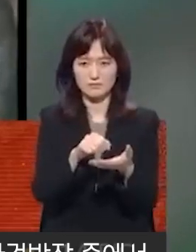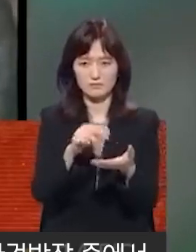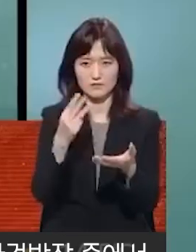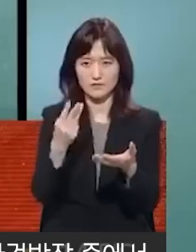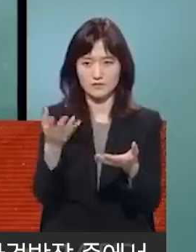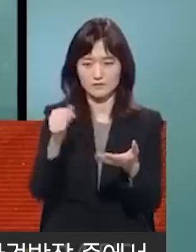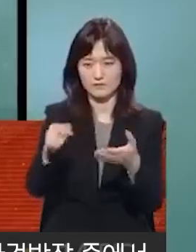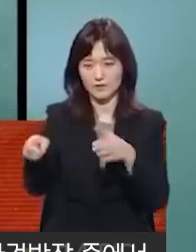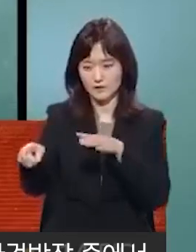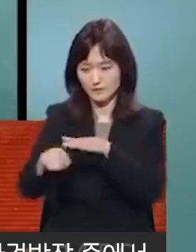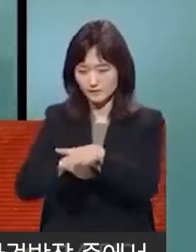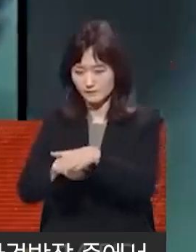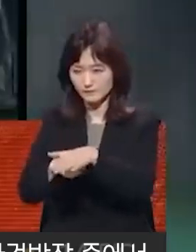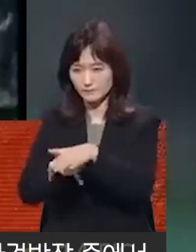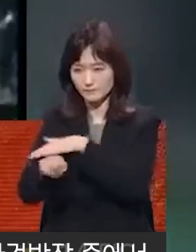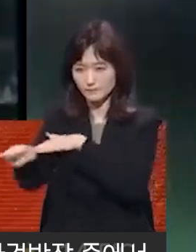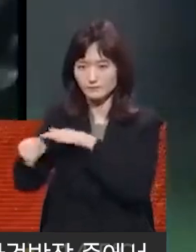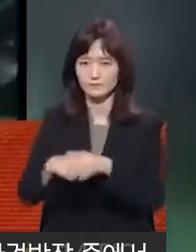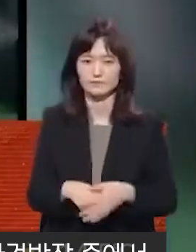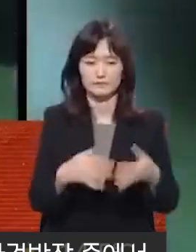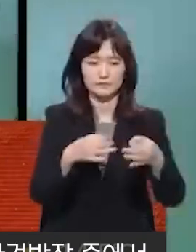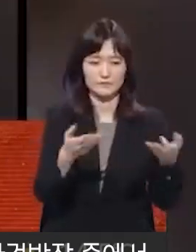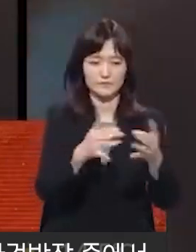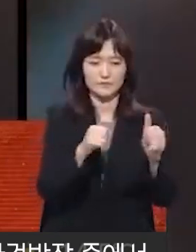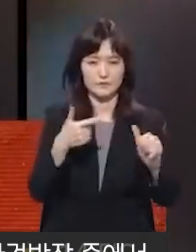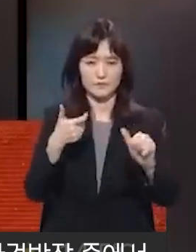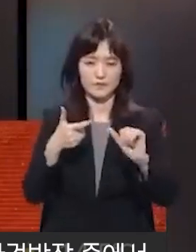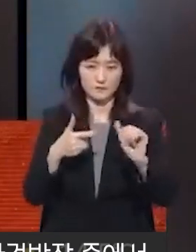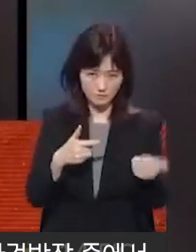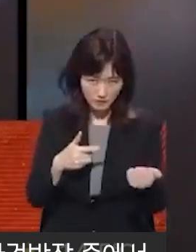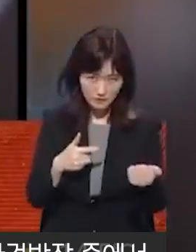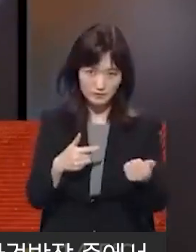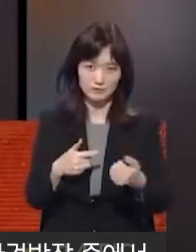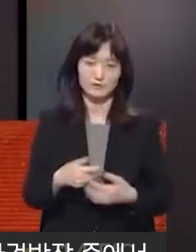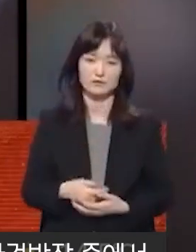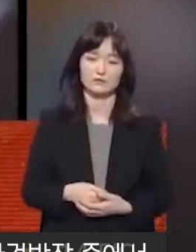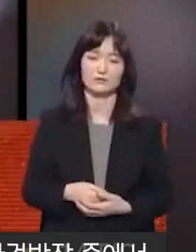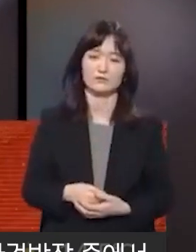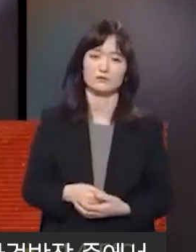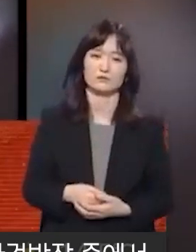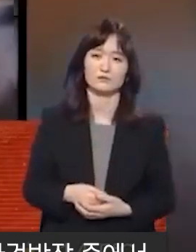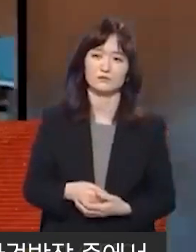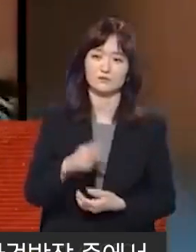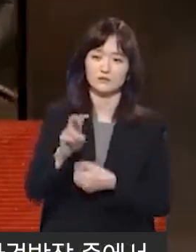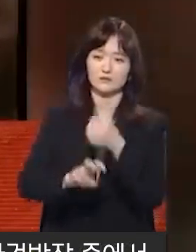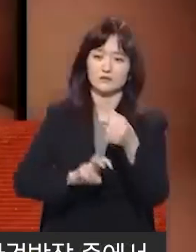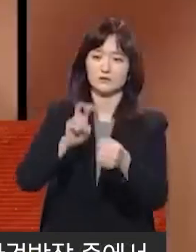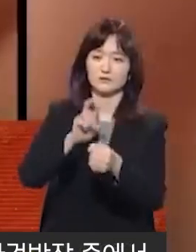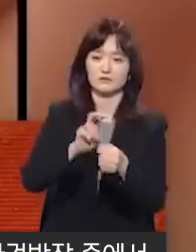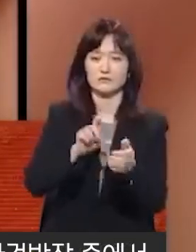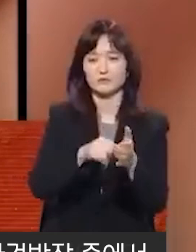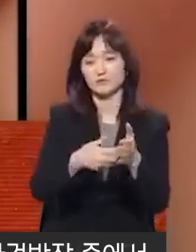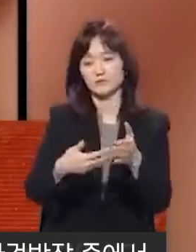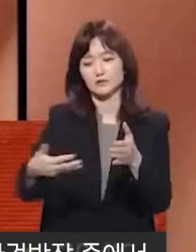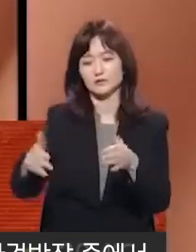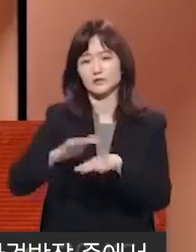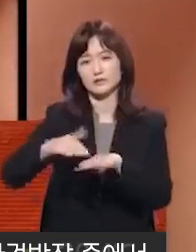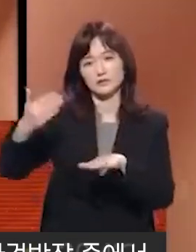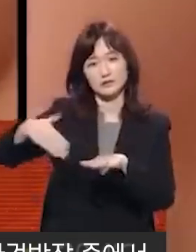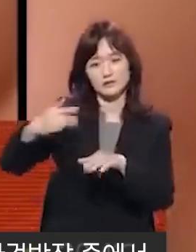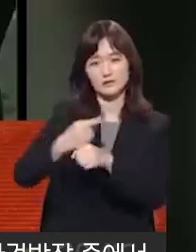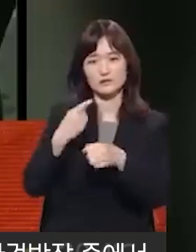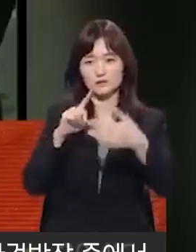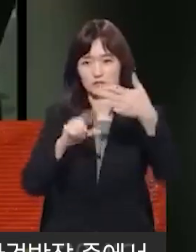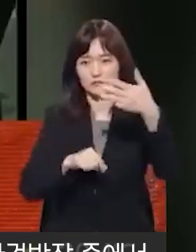사건입니다. 이 당시에 저항하던 은행 직원 한 명이 총에 맞아 숨지기도 했습니다. 이 사건이 20년 넘게 미제로 남아있었는데 지난해 8월에